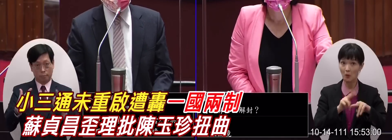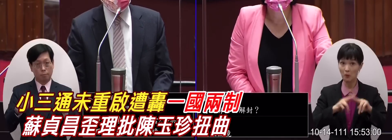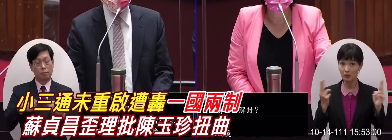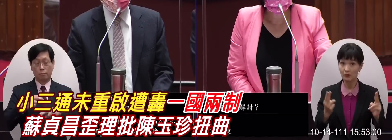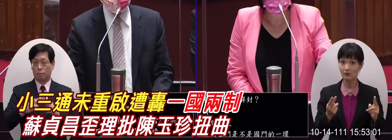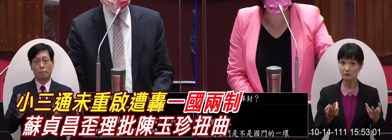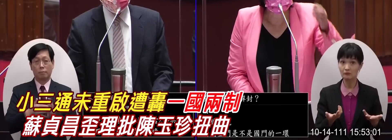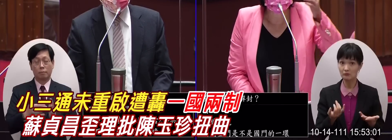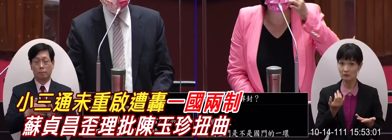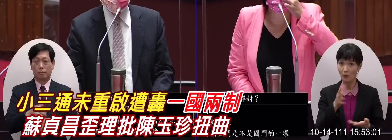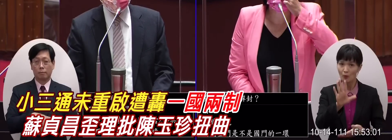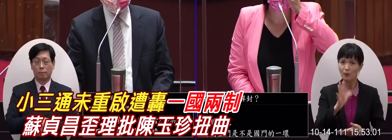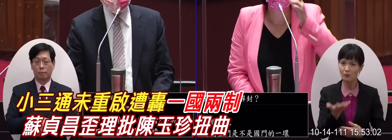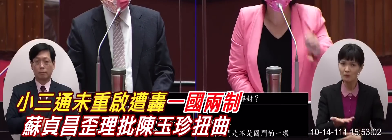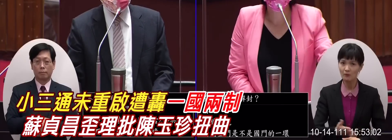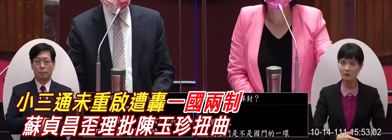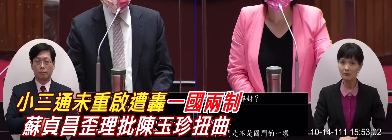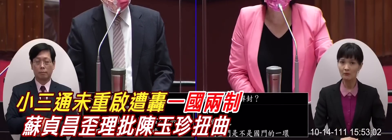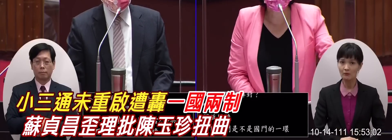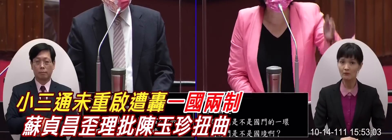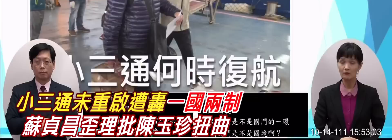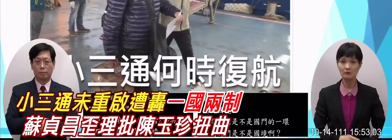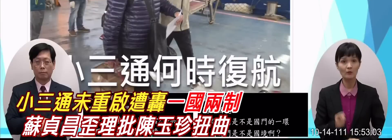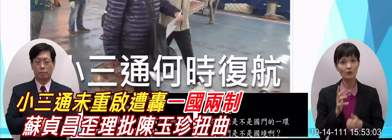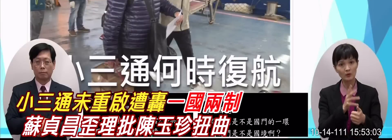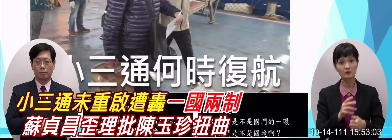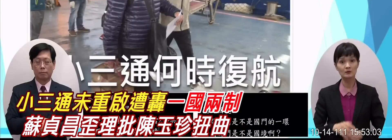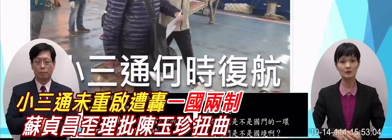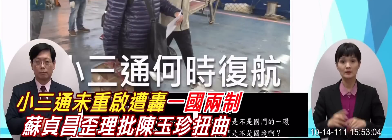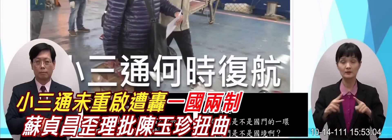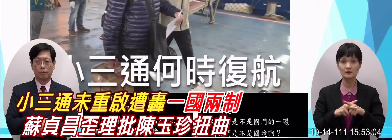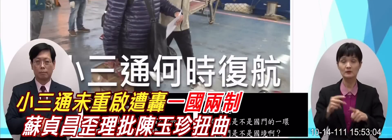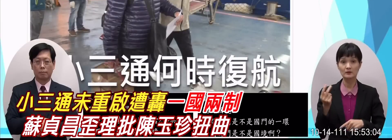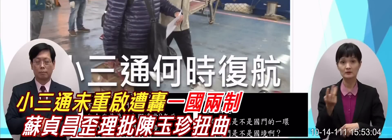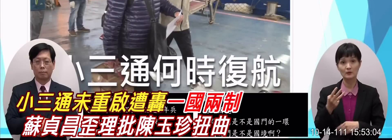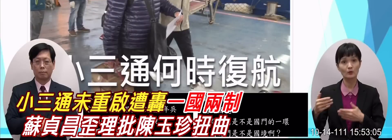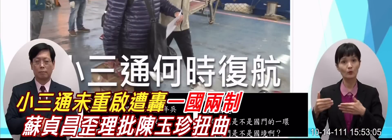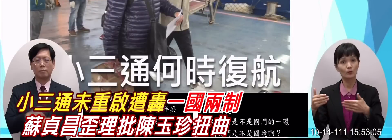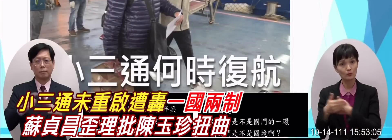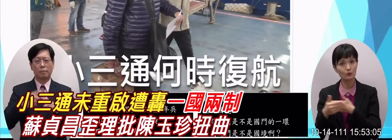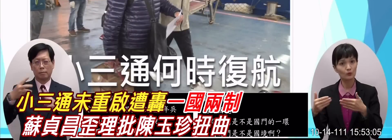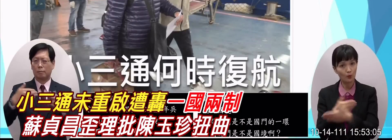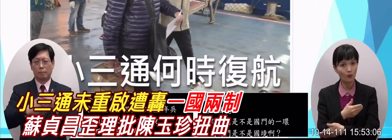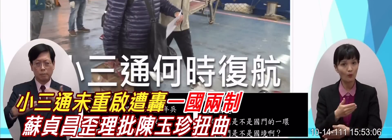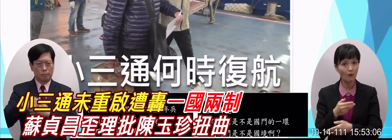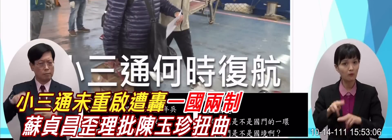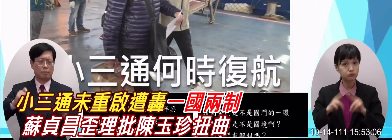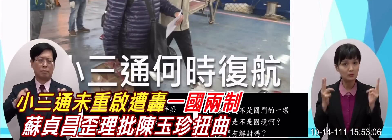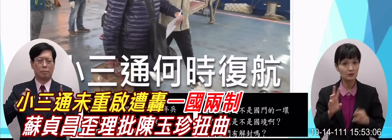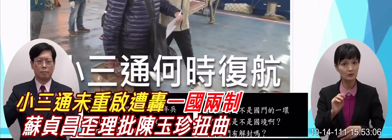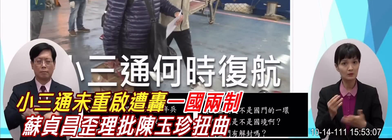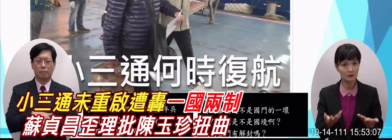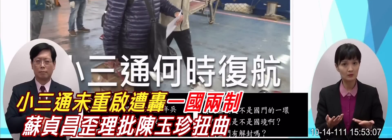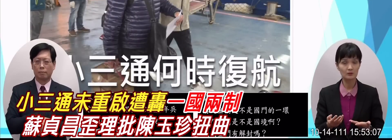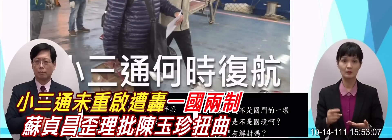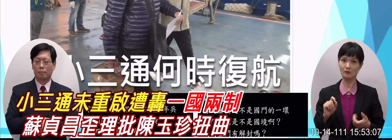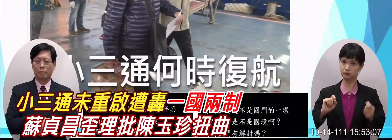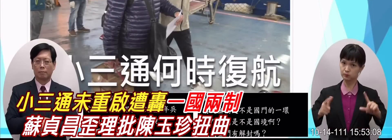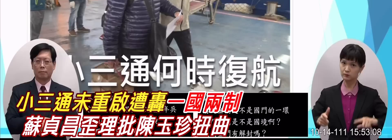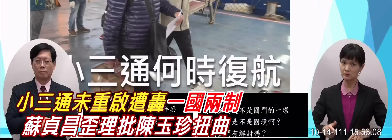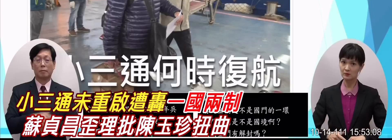封啊。 我们金门有解封吗？小三通有给我们开放吗？ 小三通跟这个不一样。 小三通又不一